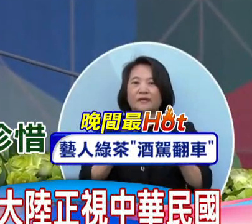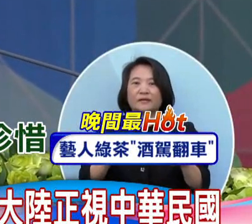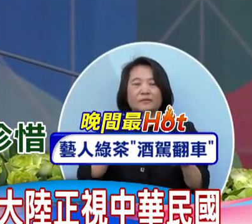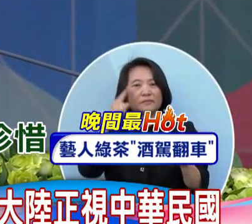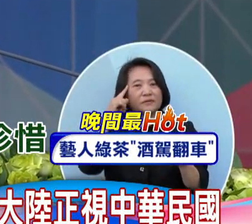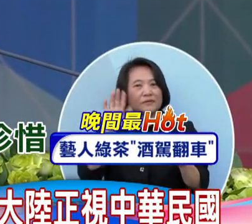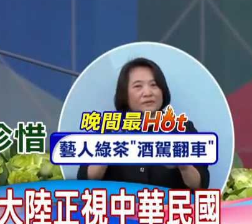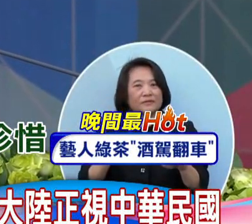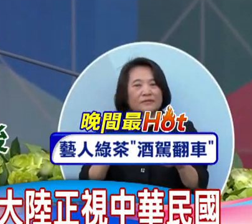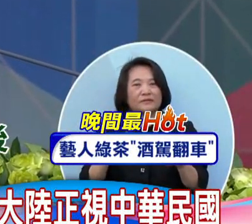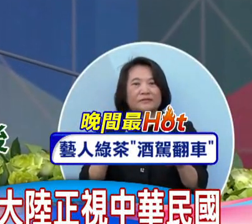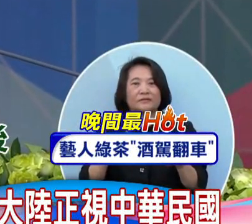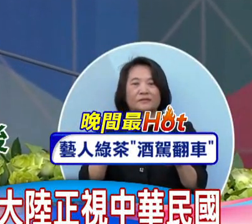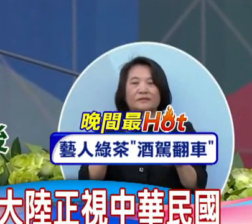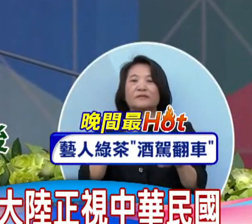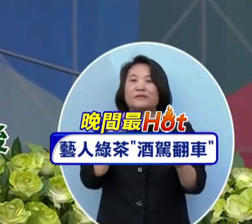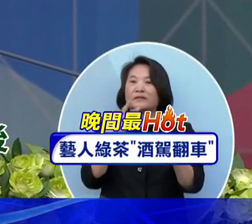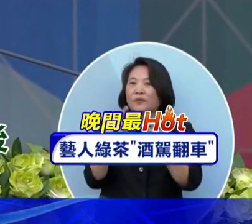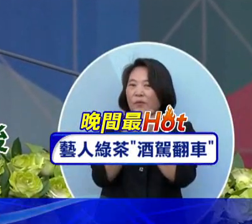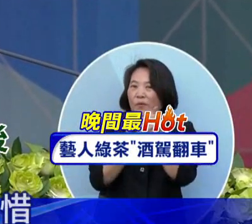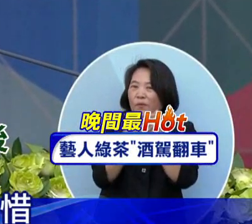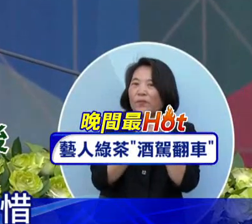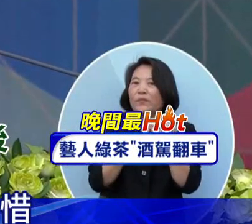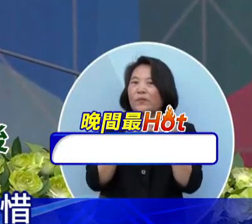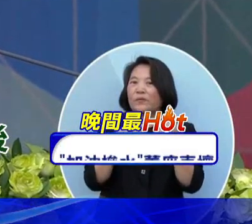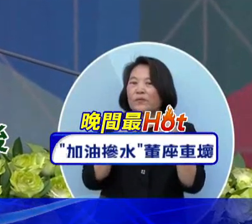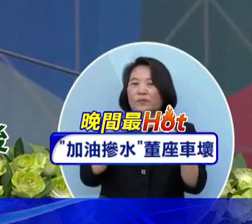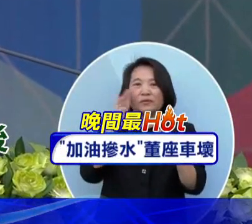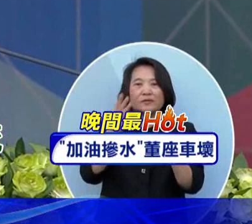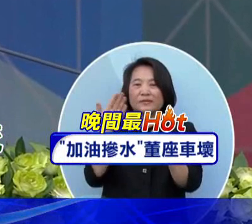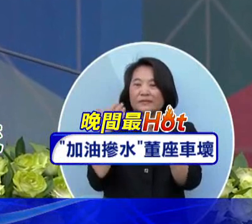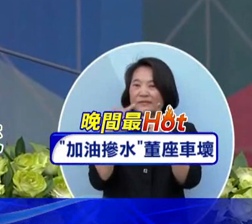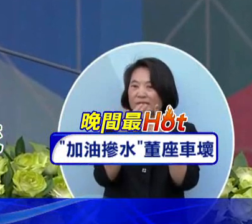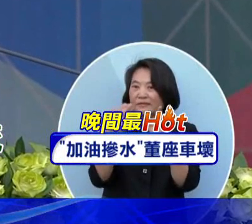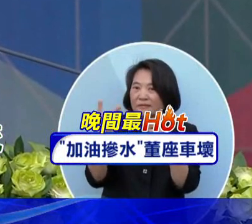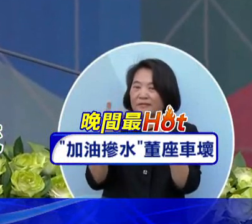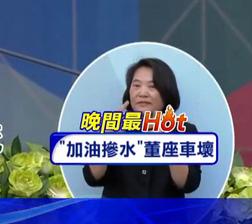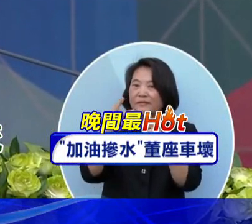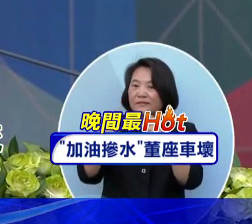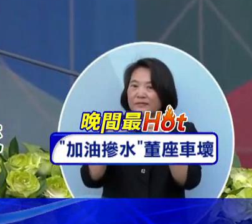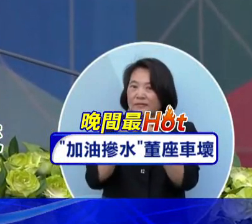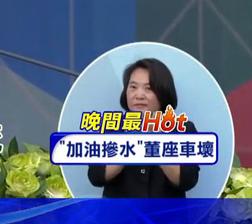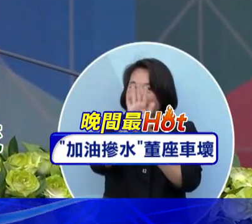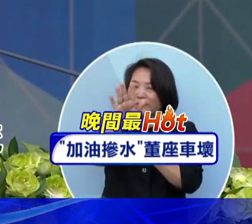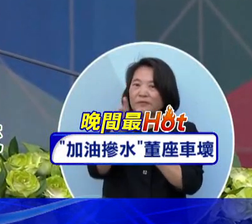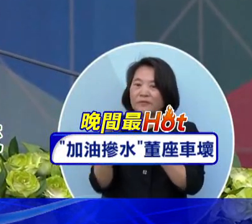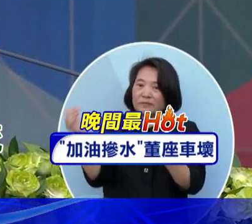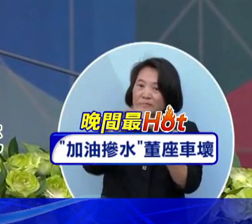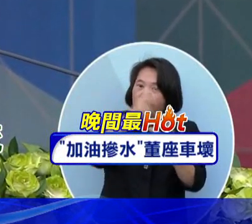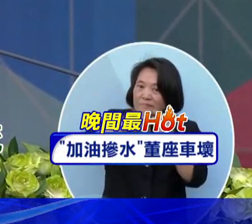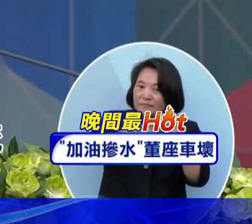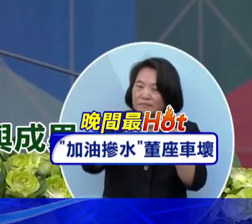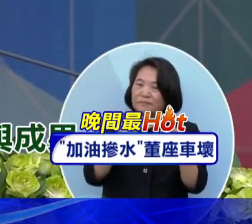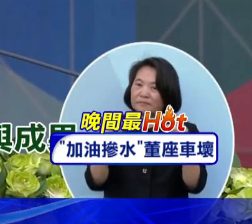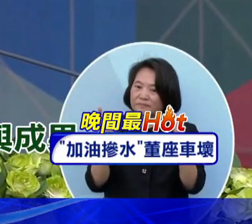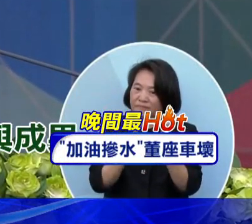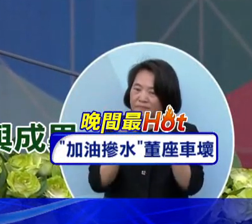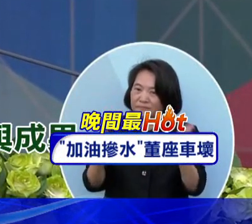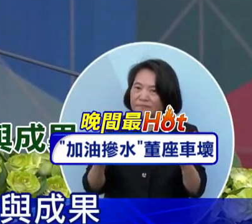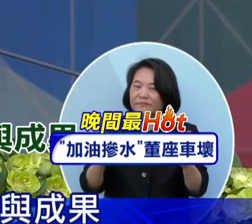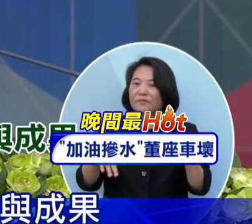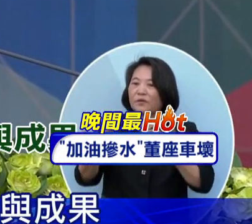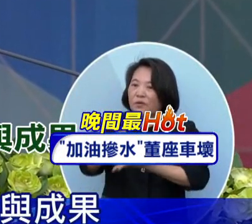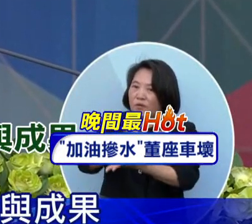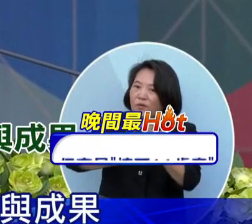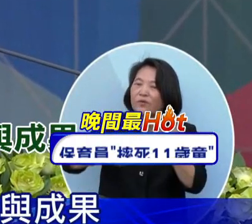同珍惜与维护1992年之后20多年来双方交流